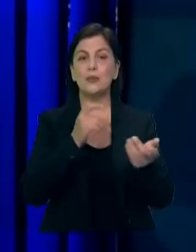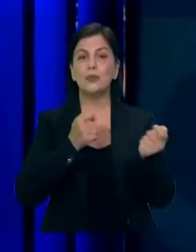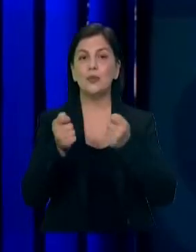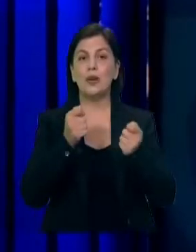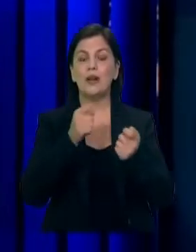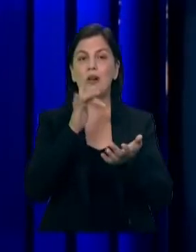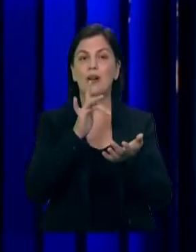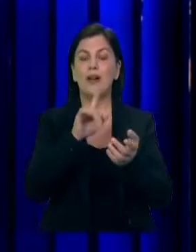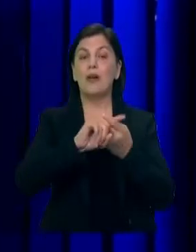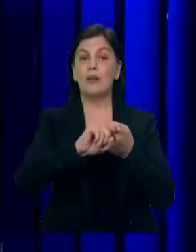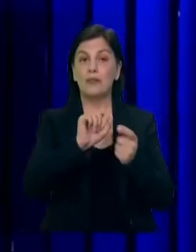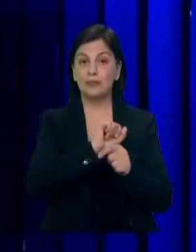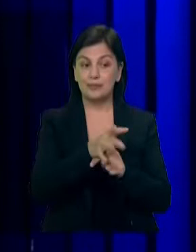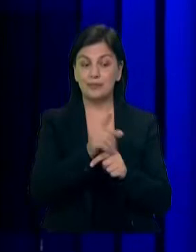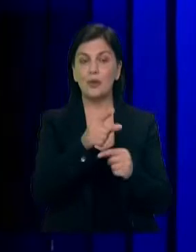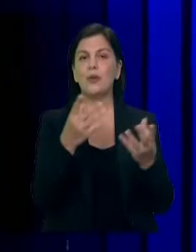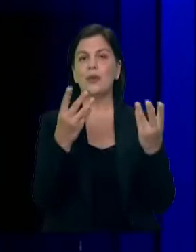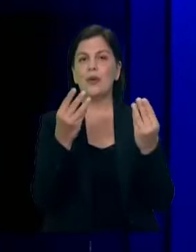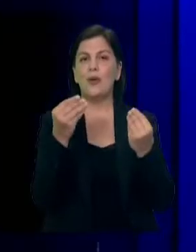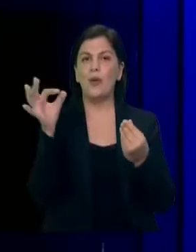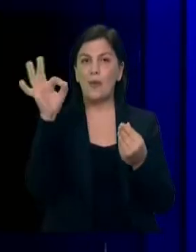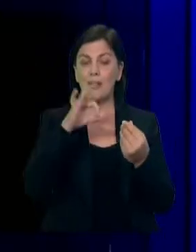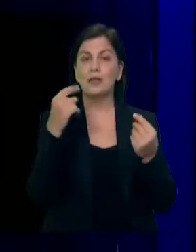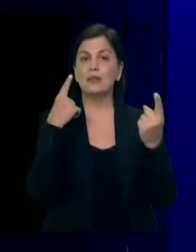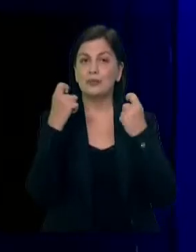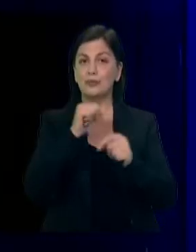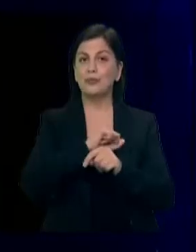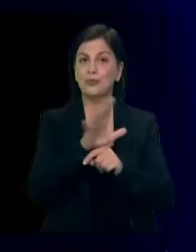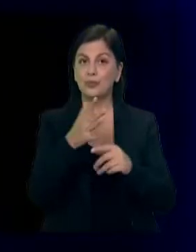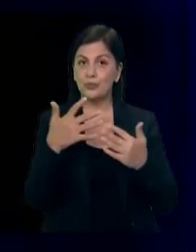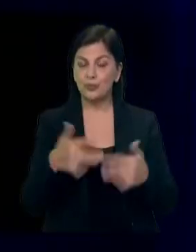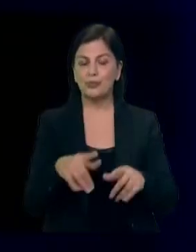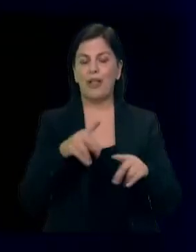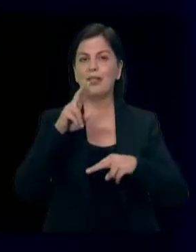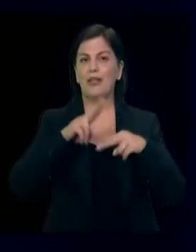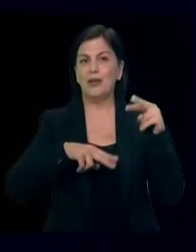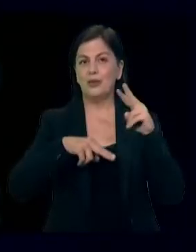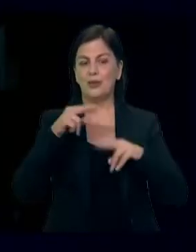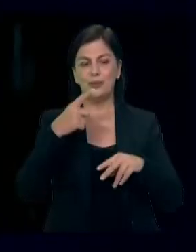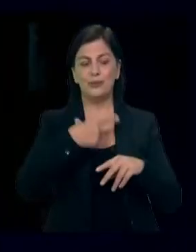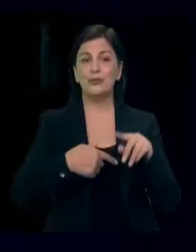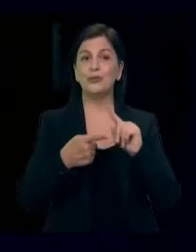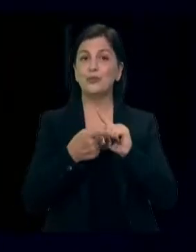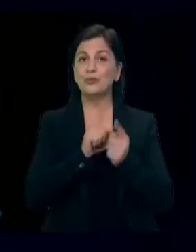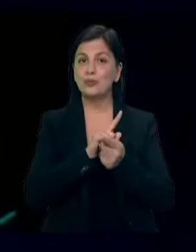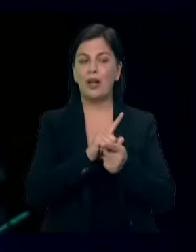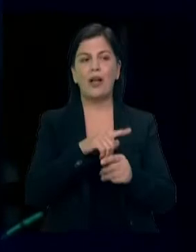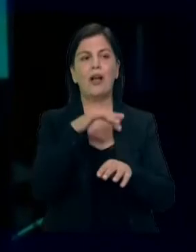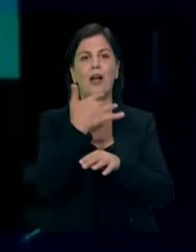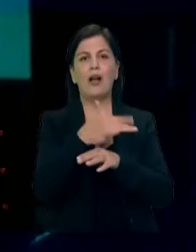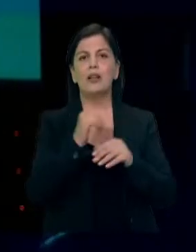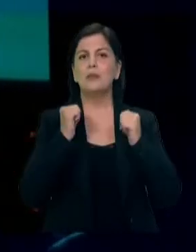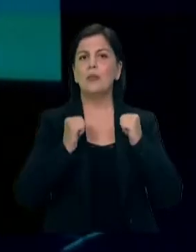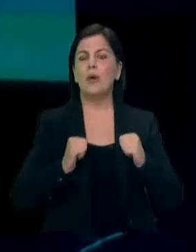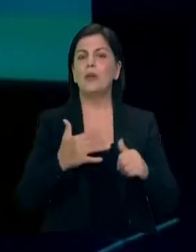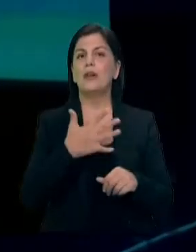o briefingdəki yumuşaldılmalarla bağlı açıqlamalar verilir. Bu, ümumilikdə əhval-ruhiyyəyə də təsir edir. Çöldə rahat nəfəs almağa